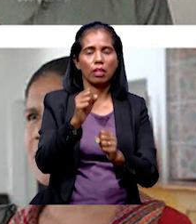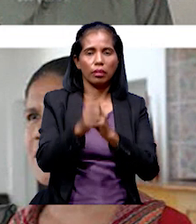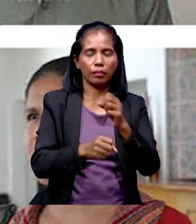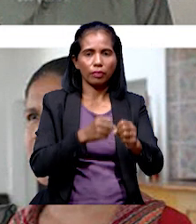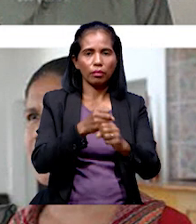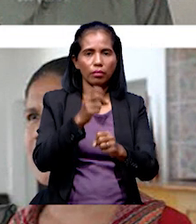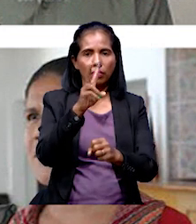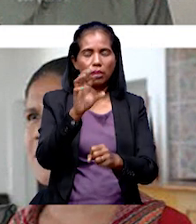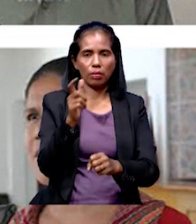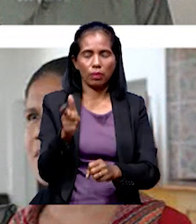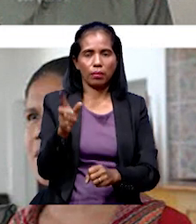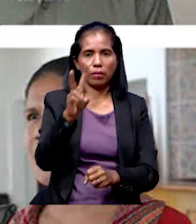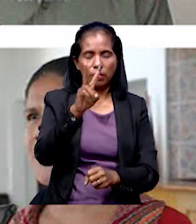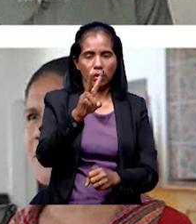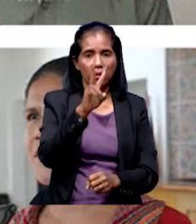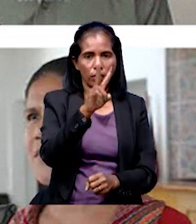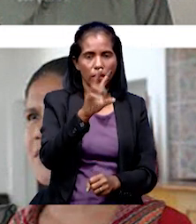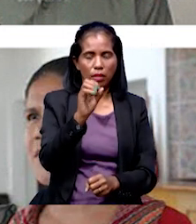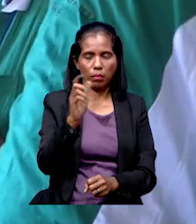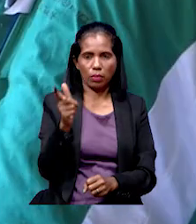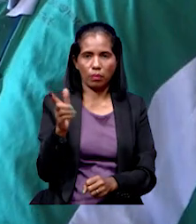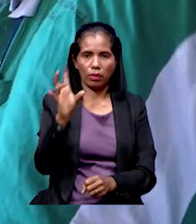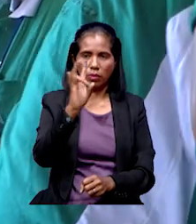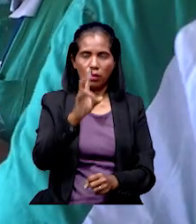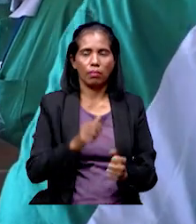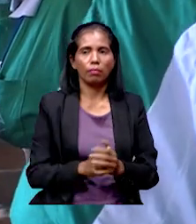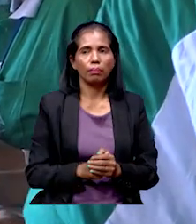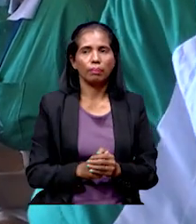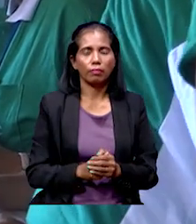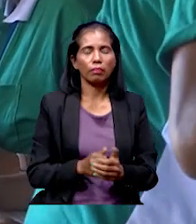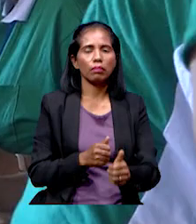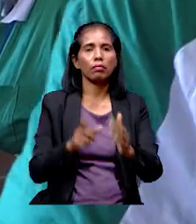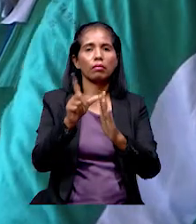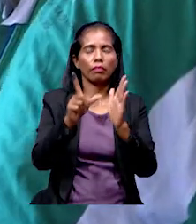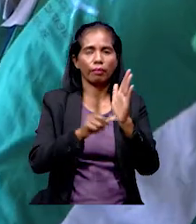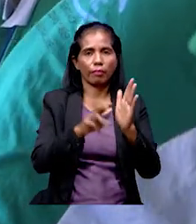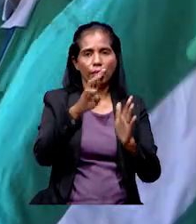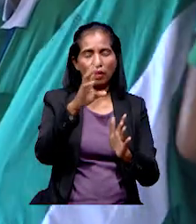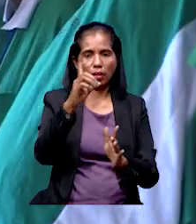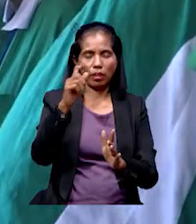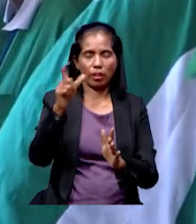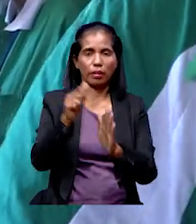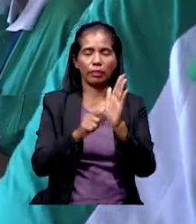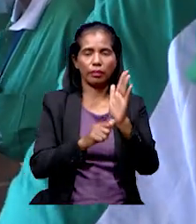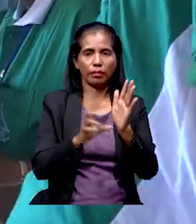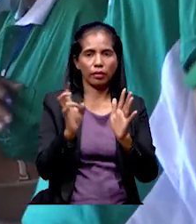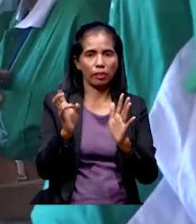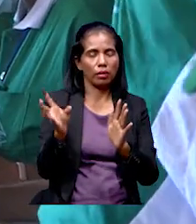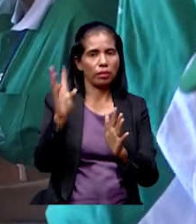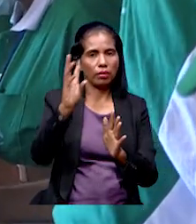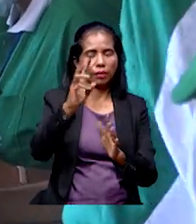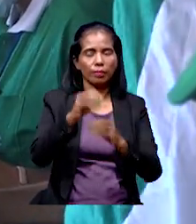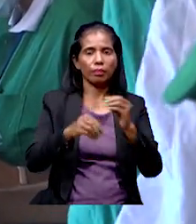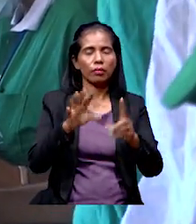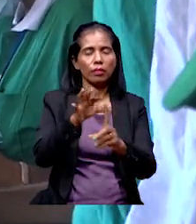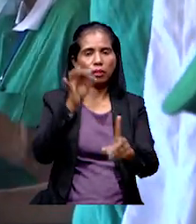rua ruanulu resing rua to rihun rua ruanulu resing hitu. Tuir konstitusi RTL artigo hitu nulu resing ne, kono ba eleição presidencial